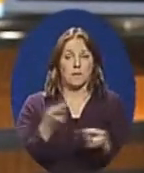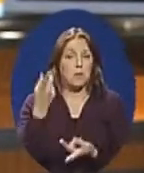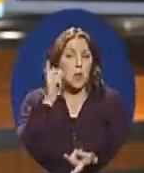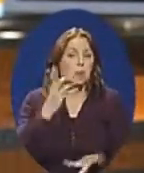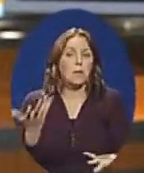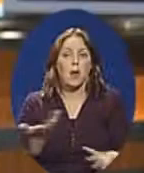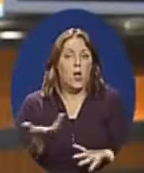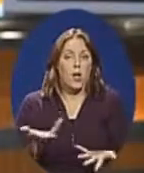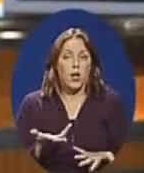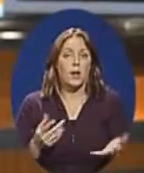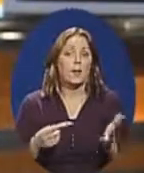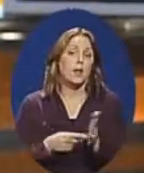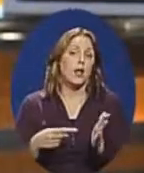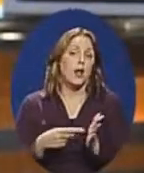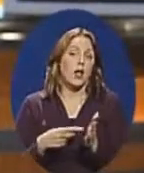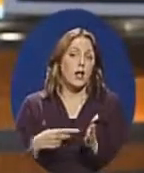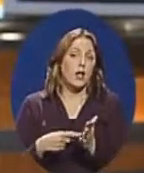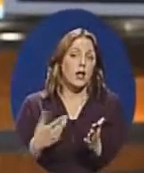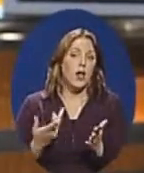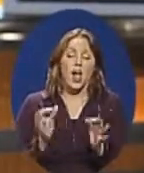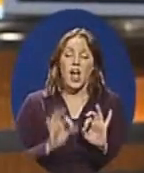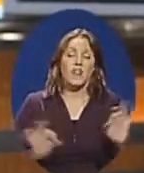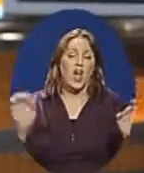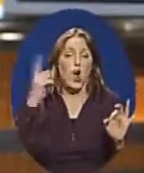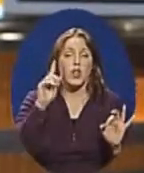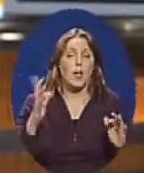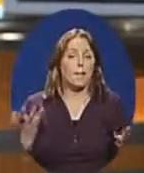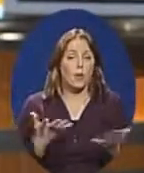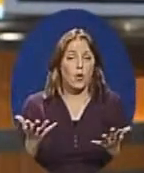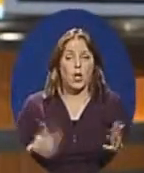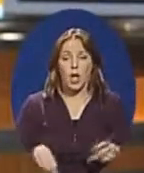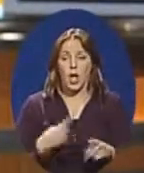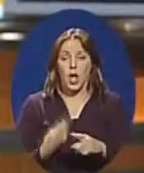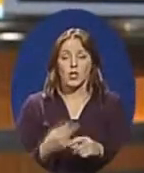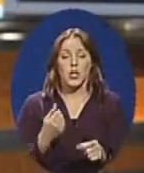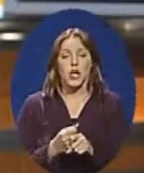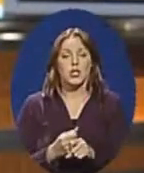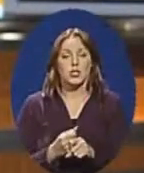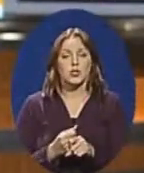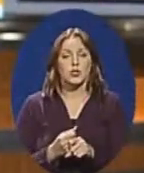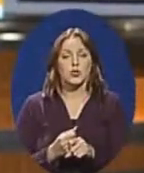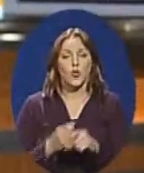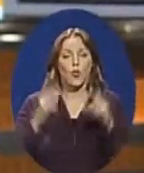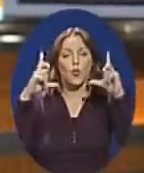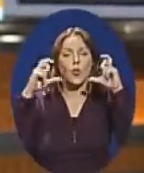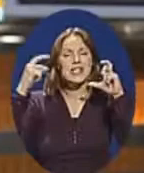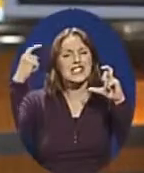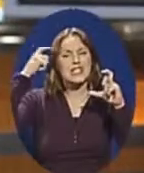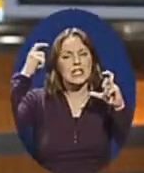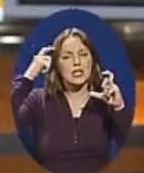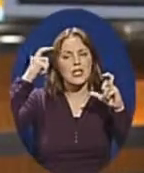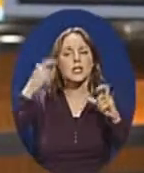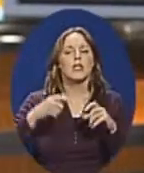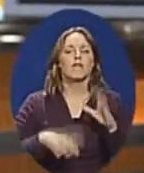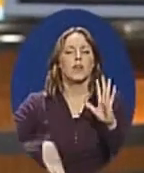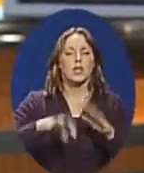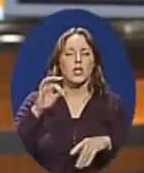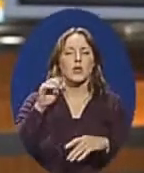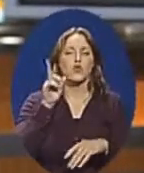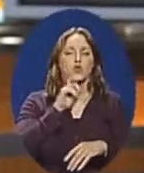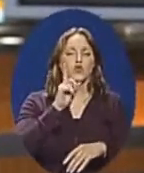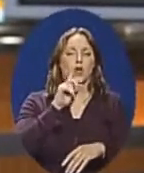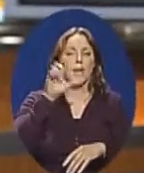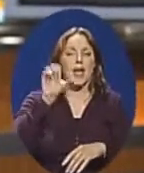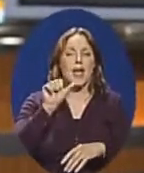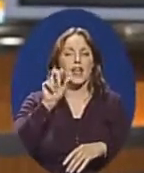בעצם לא יודעים מה קורה, משום שאף אחד לא יודע מה קורה, עד אשר עשו סיטי, ואז גילו בעצם שמדובר ב-AVM, זה נקרא,